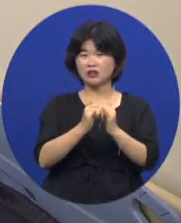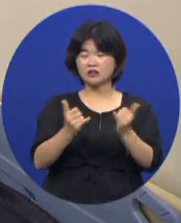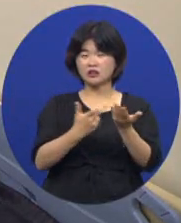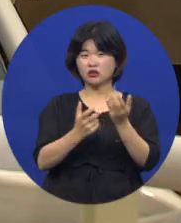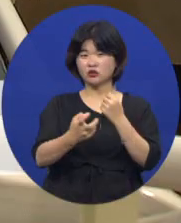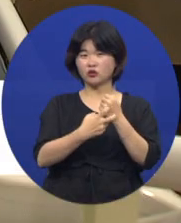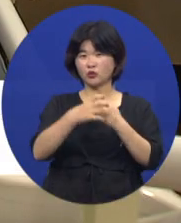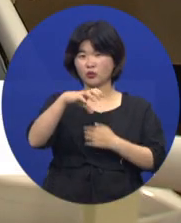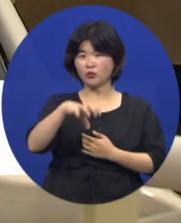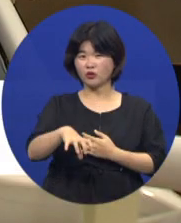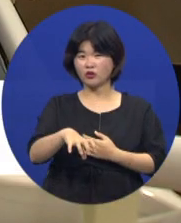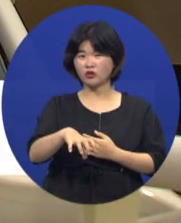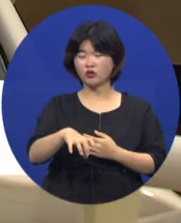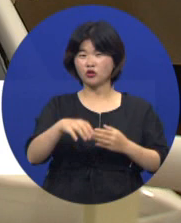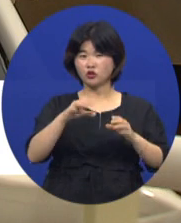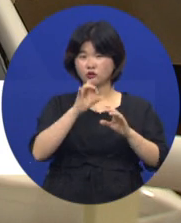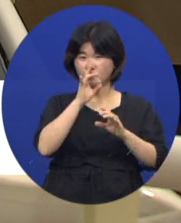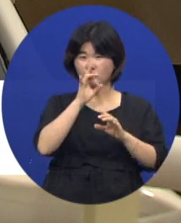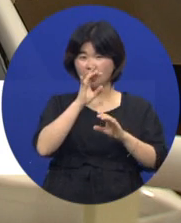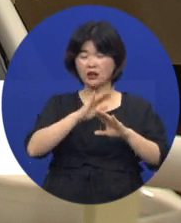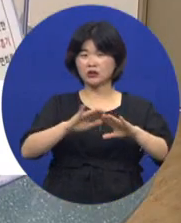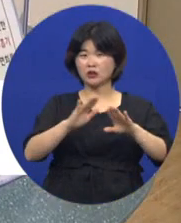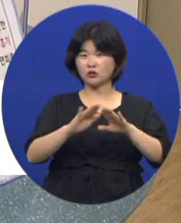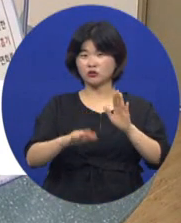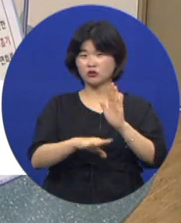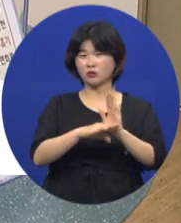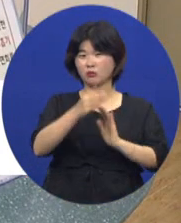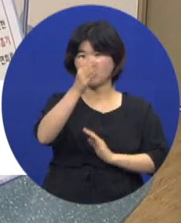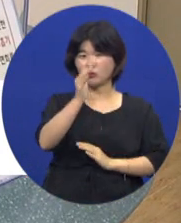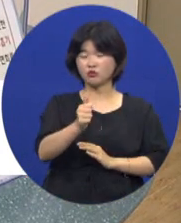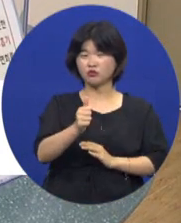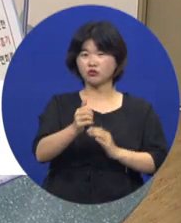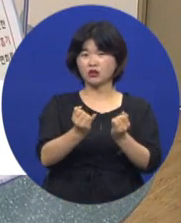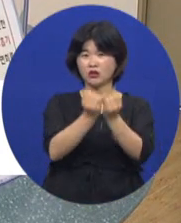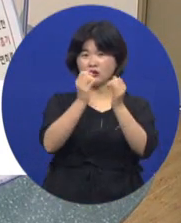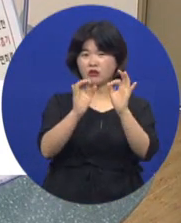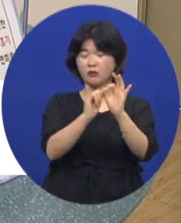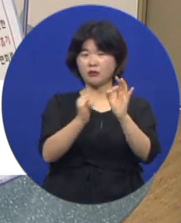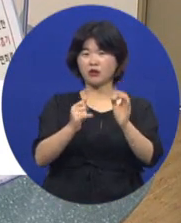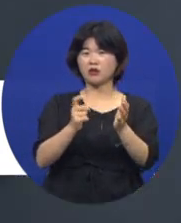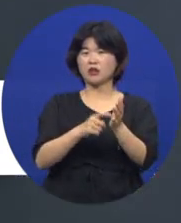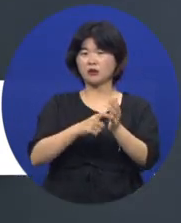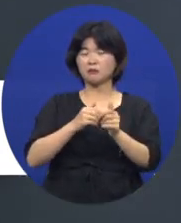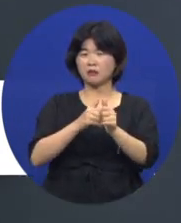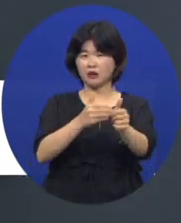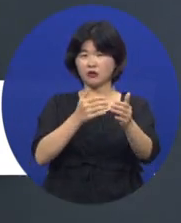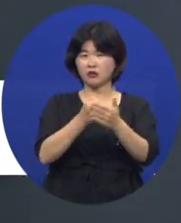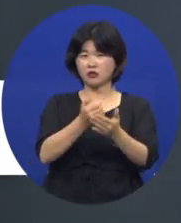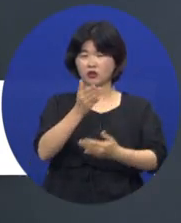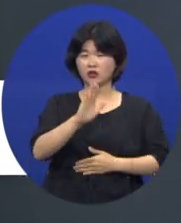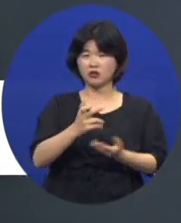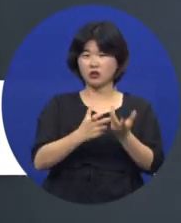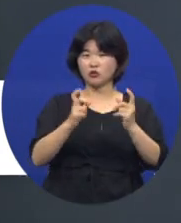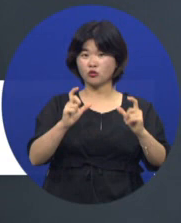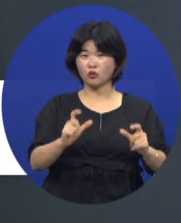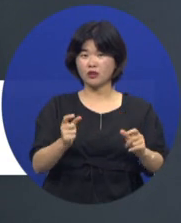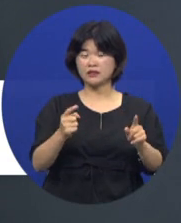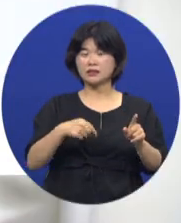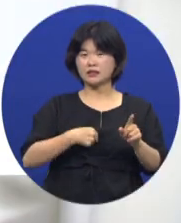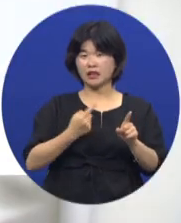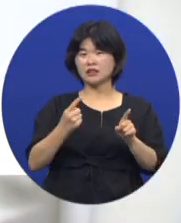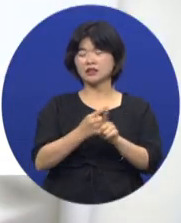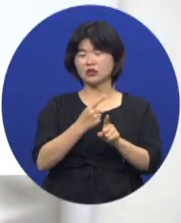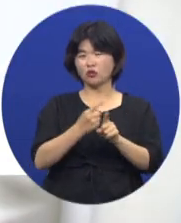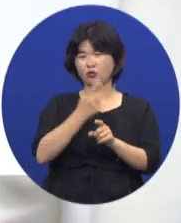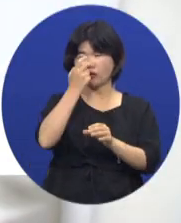제주의료원에 중앙사고수습본부가 처음으로 소속 간호사 10명을 긴급 파견하기로 한 가운데 제주도는 자가치료